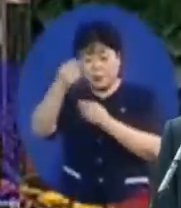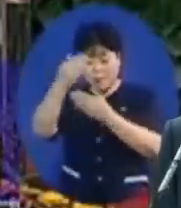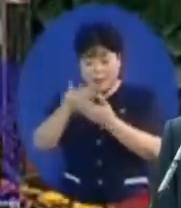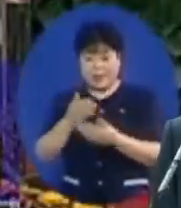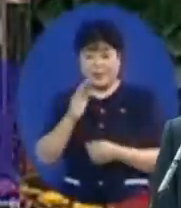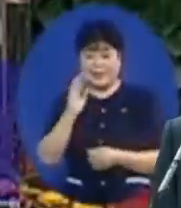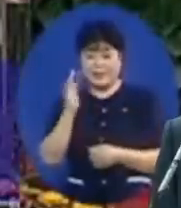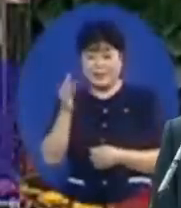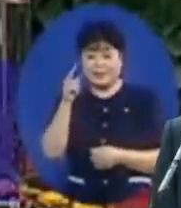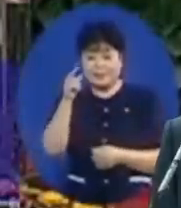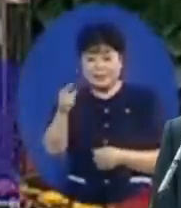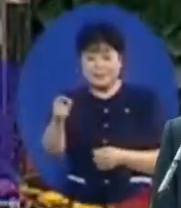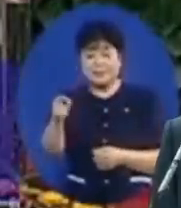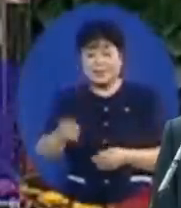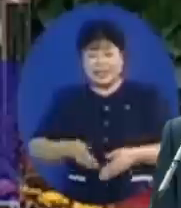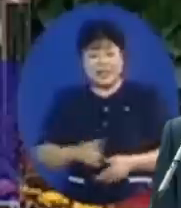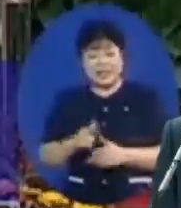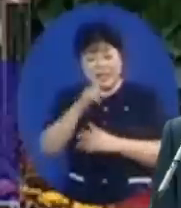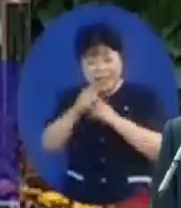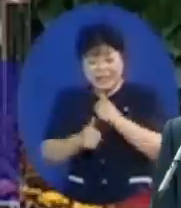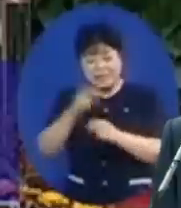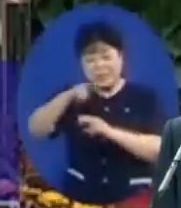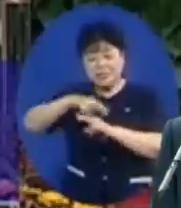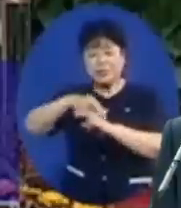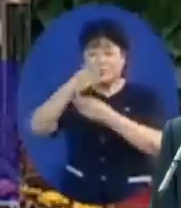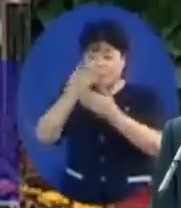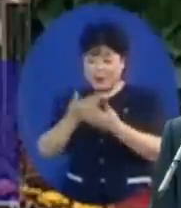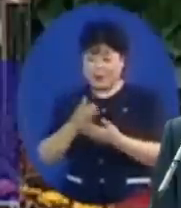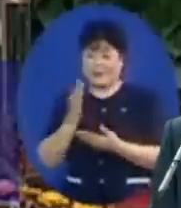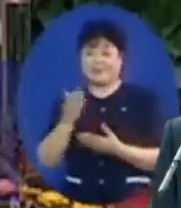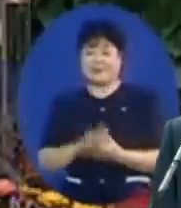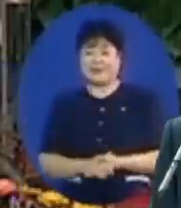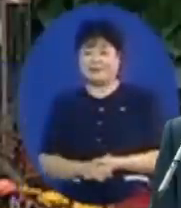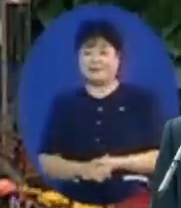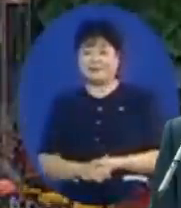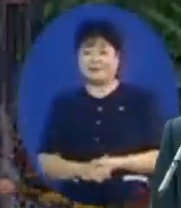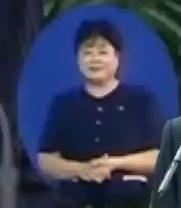받았으니 이것은 너희에게 난 것이 아니요 하나님의 선물이라.